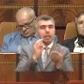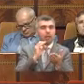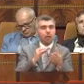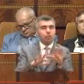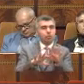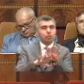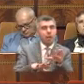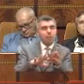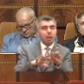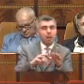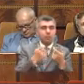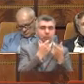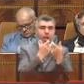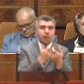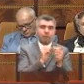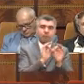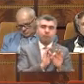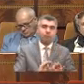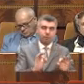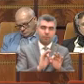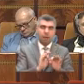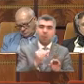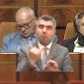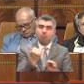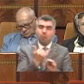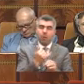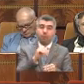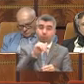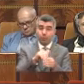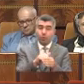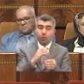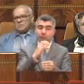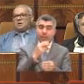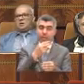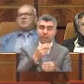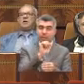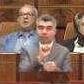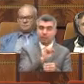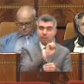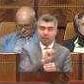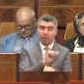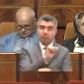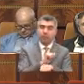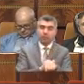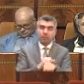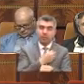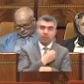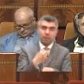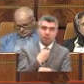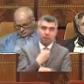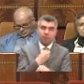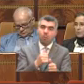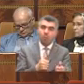الاجتماعي المنشود. وخصنا ندرسوا واش الصندوق الوطني للضمان الاجتماعي قادر